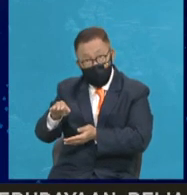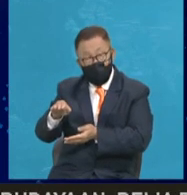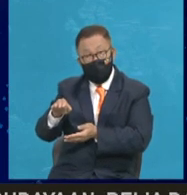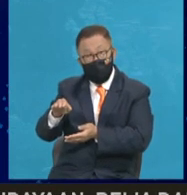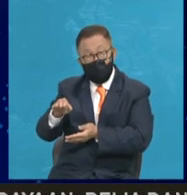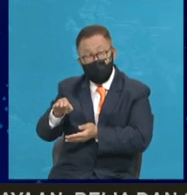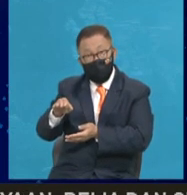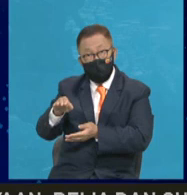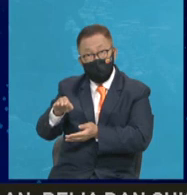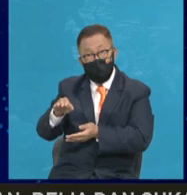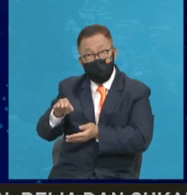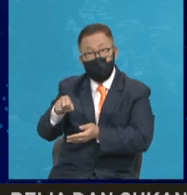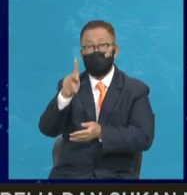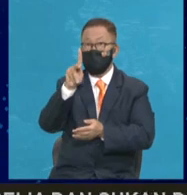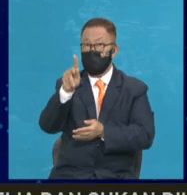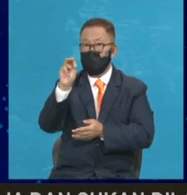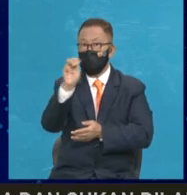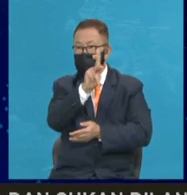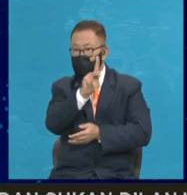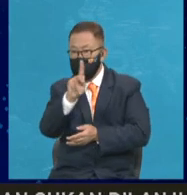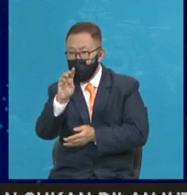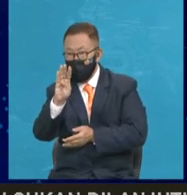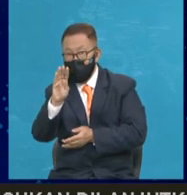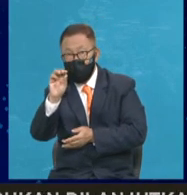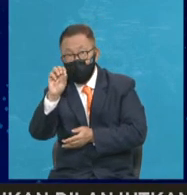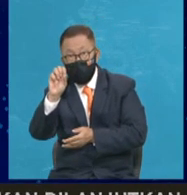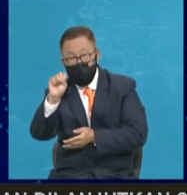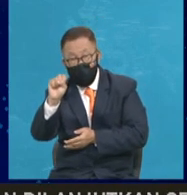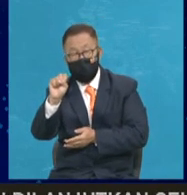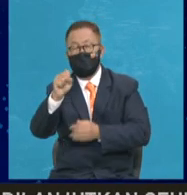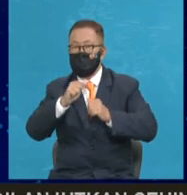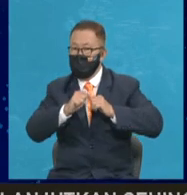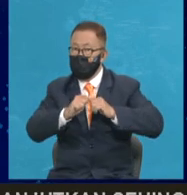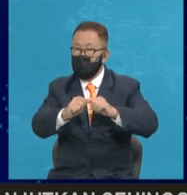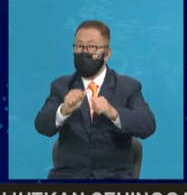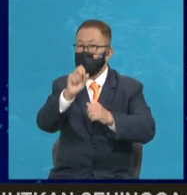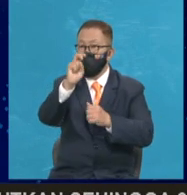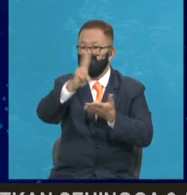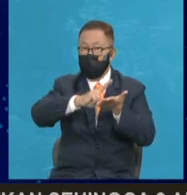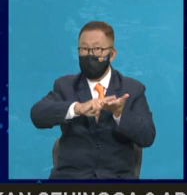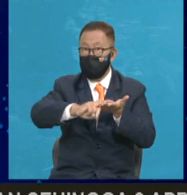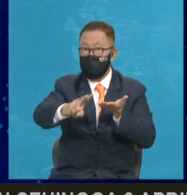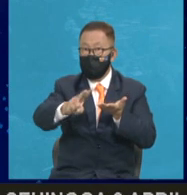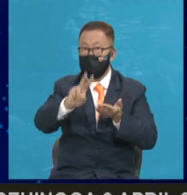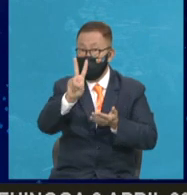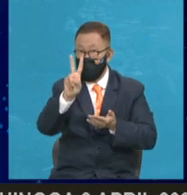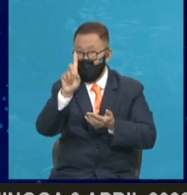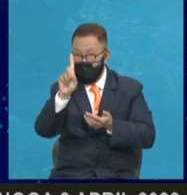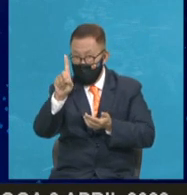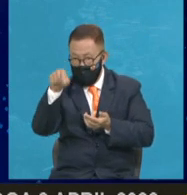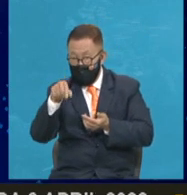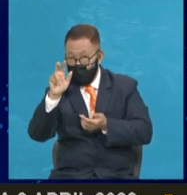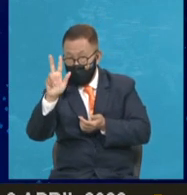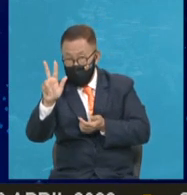jabatan pembangunan masyarakat Kementerian Kebudayaan B dan sukan dilanjutkan lagi selama dua minggu Bermuda pada 21 March